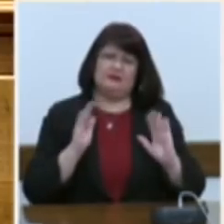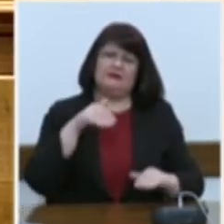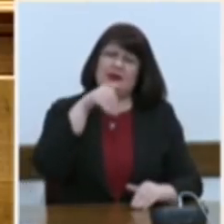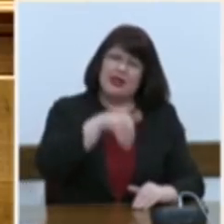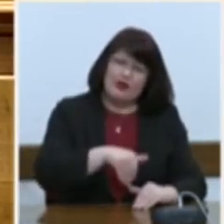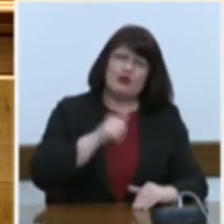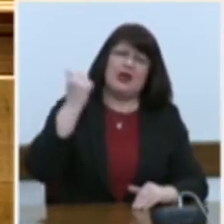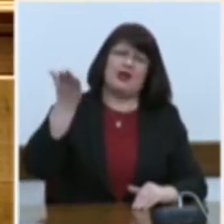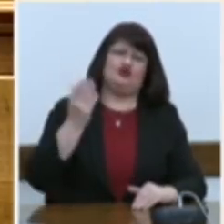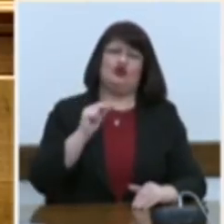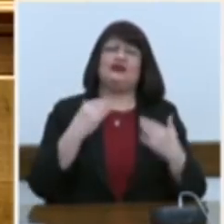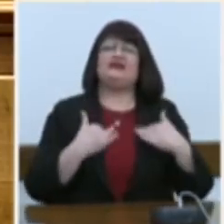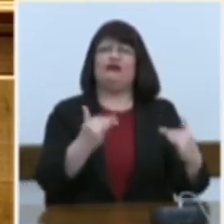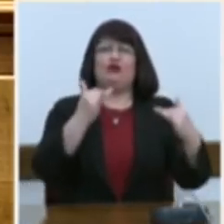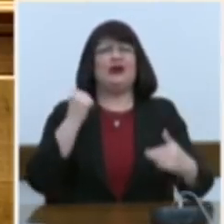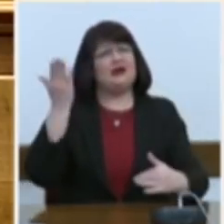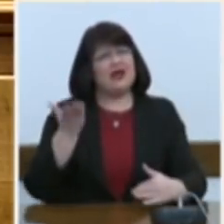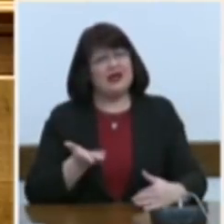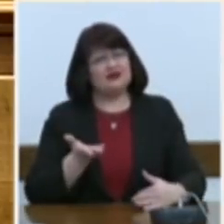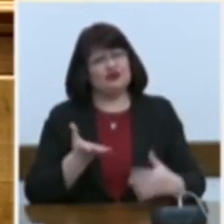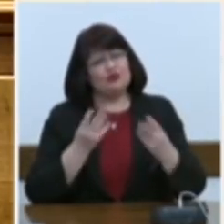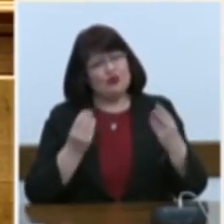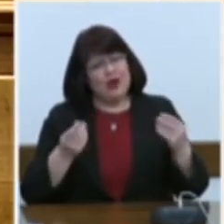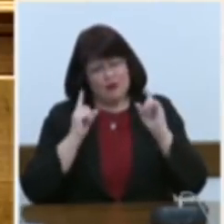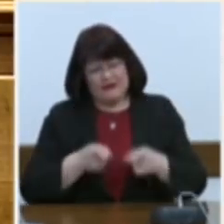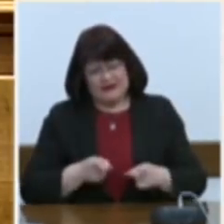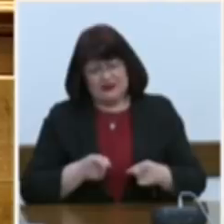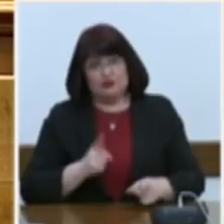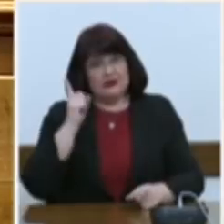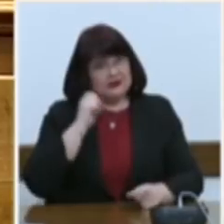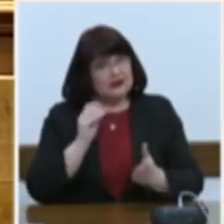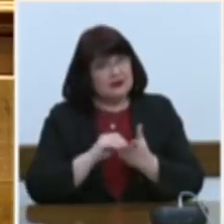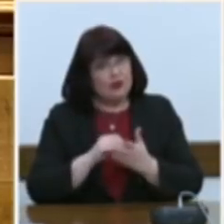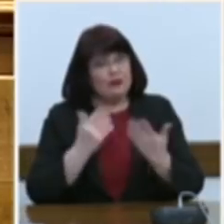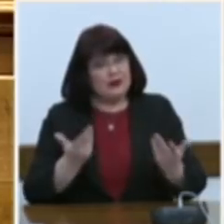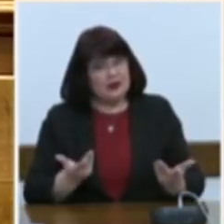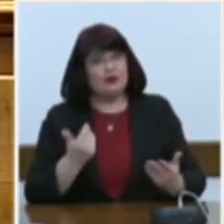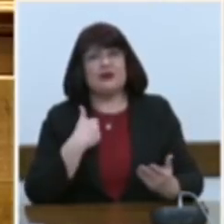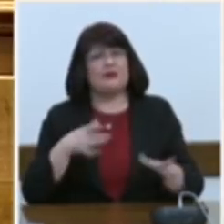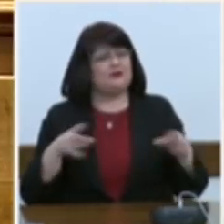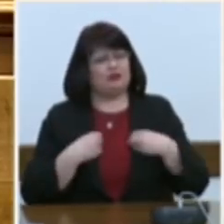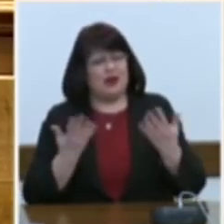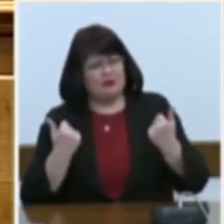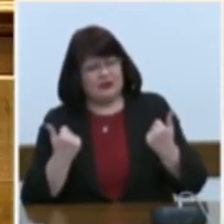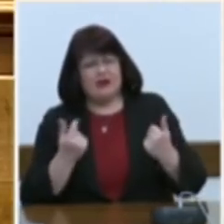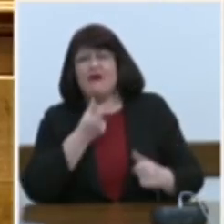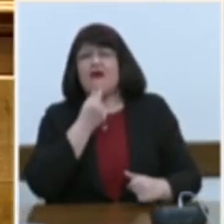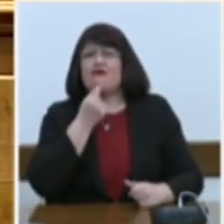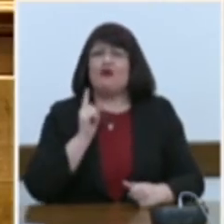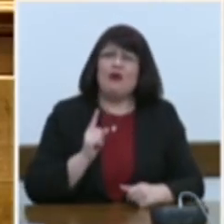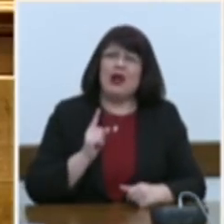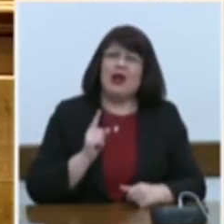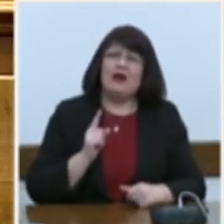την αίθουσα, εκεί που κρίνονται βέβαια τα περισσότερα. Ξέρετε επίσης ότι δεν υιοθετούμε εύκολα